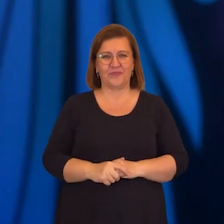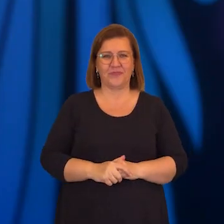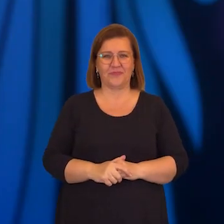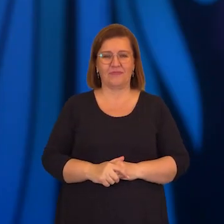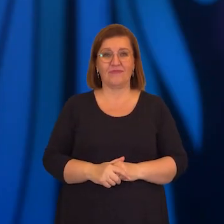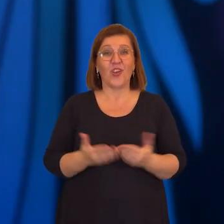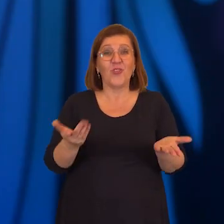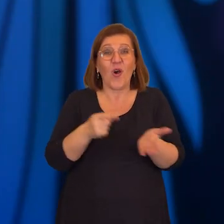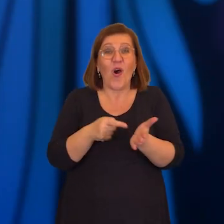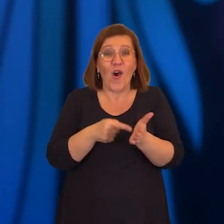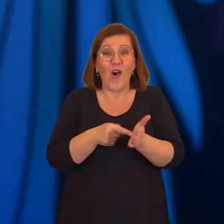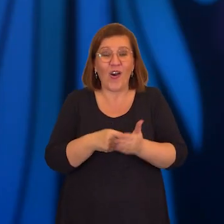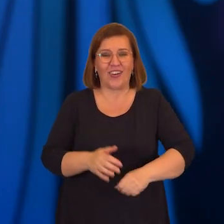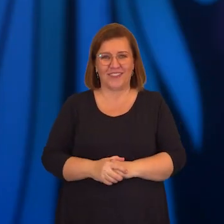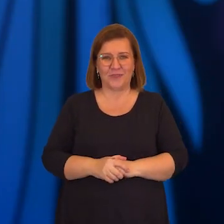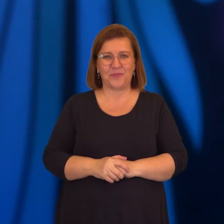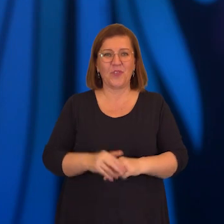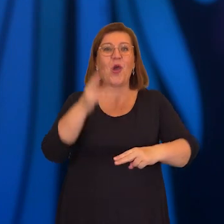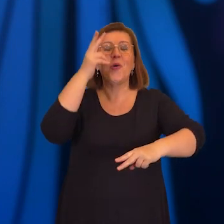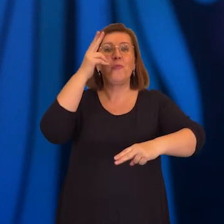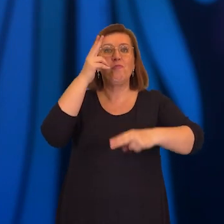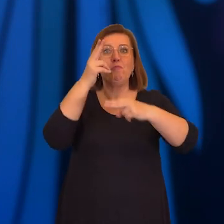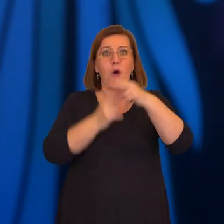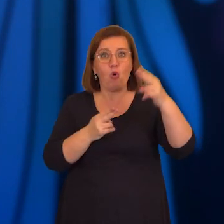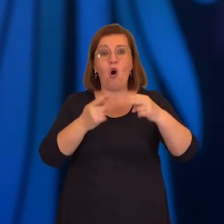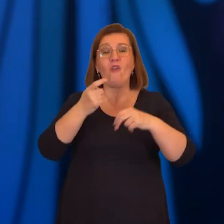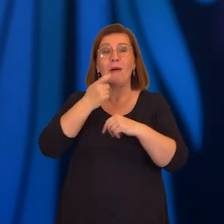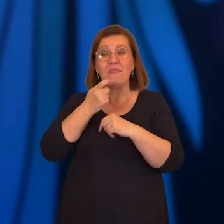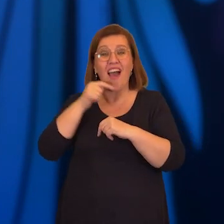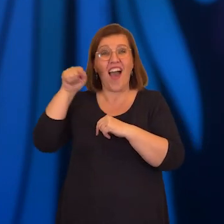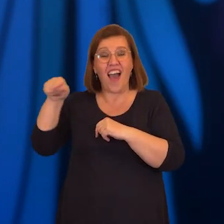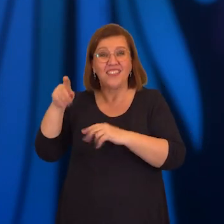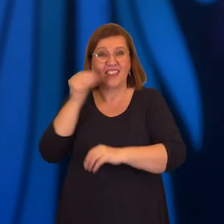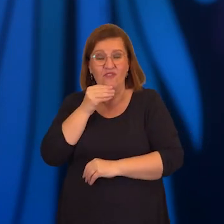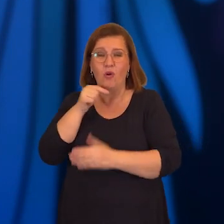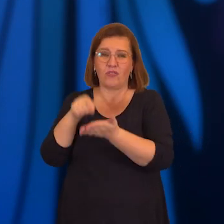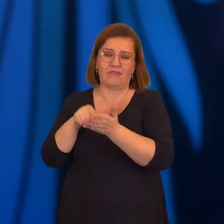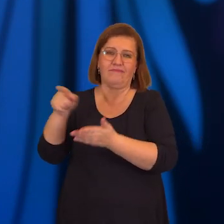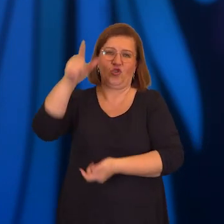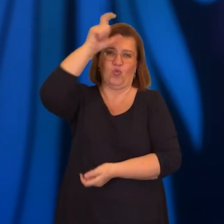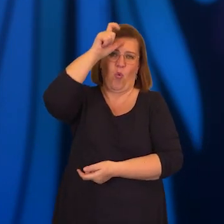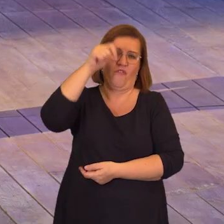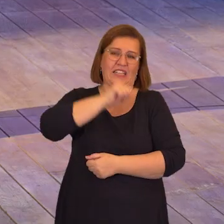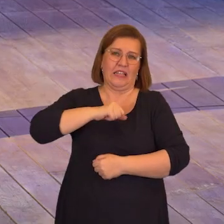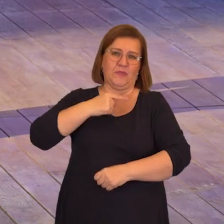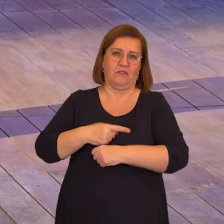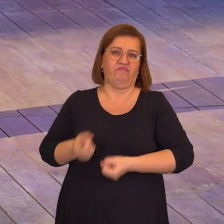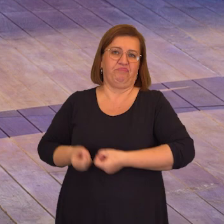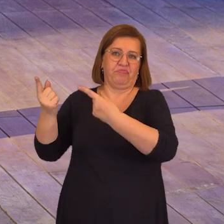No właśnie. Ponad połowa tych plastików, które dzisiaj dryfują w morzach i oceanach, jest świadomym działaniem człowieka.